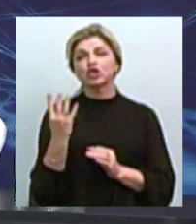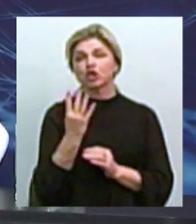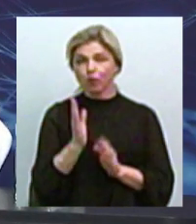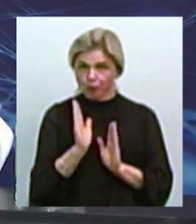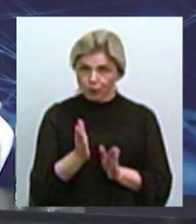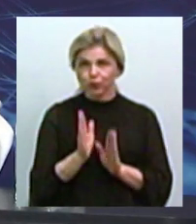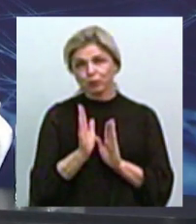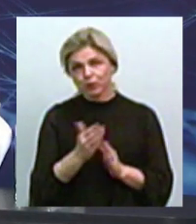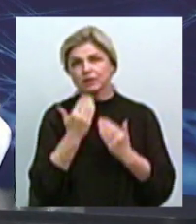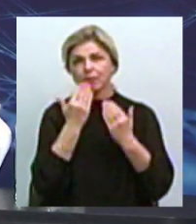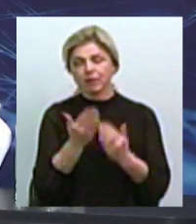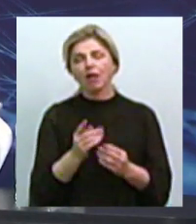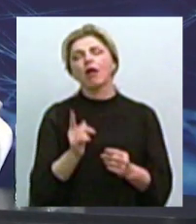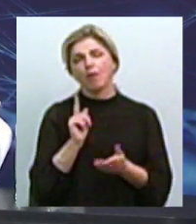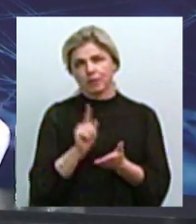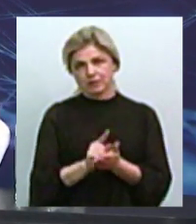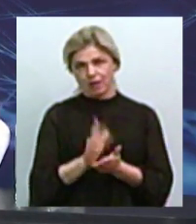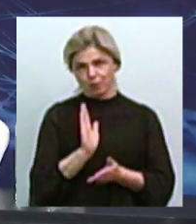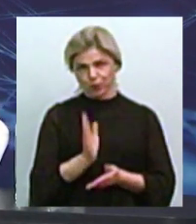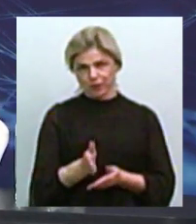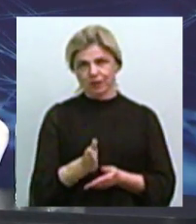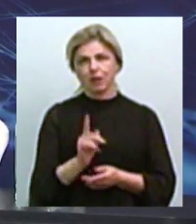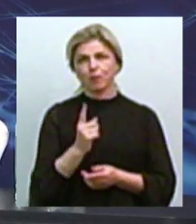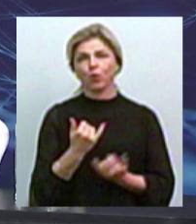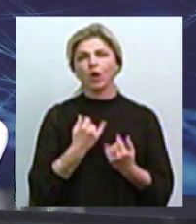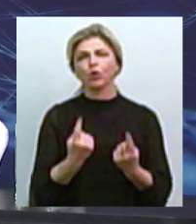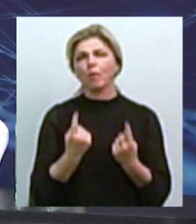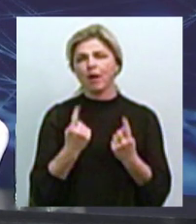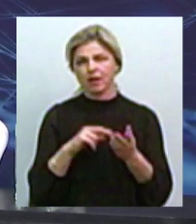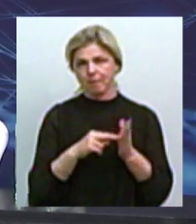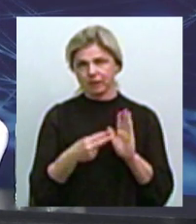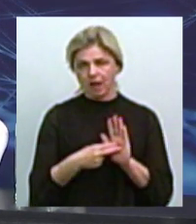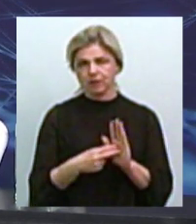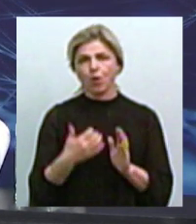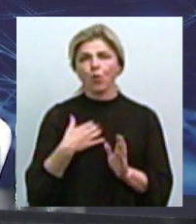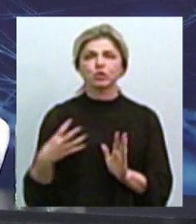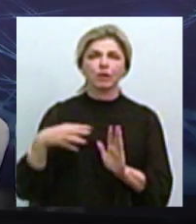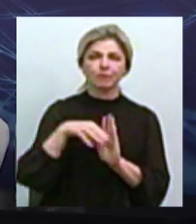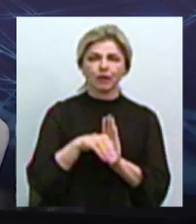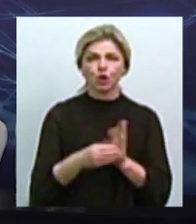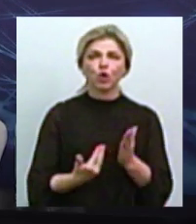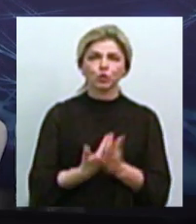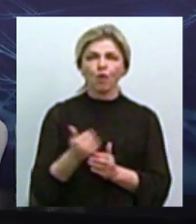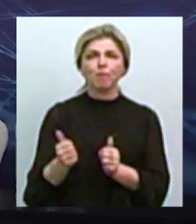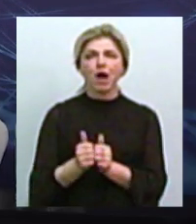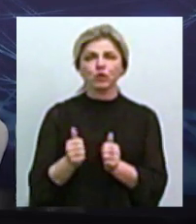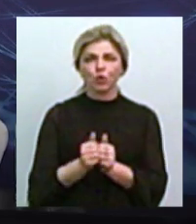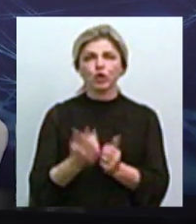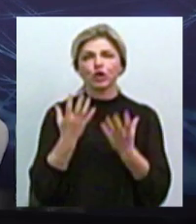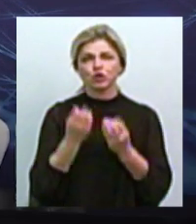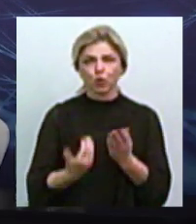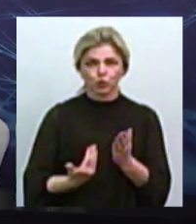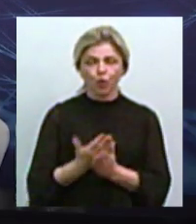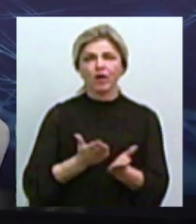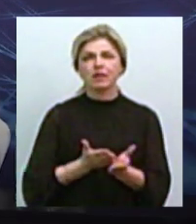четвертый. Однозначно будет, потому что, во-первых, у нас глобальные планы. К нам хотят присоединиться еще новые партнеры, это будет еще новое